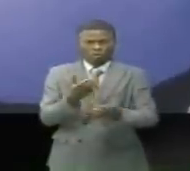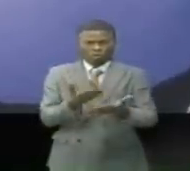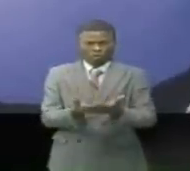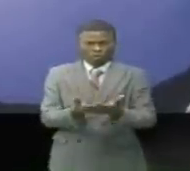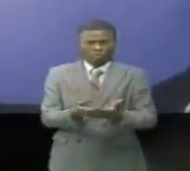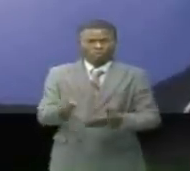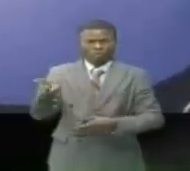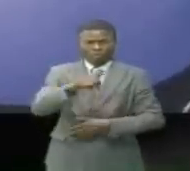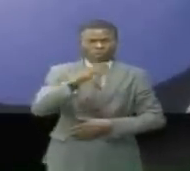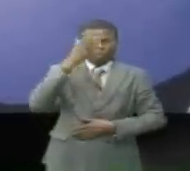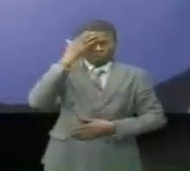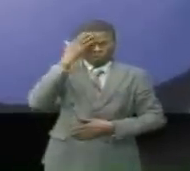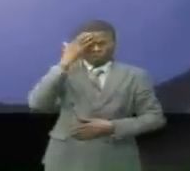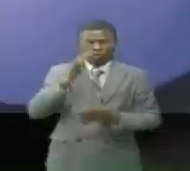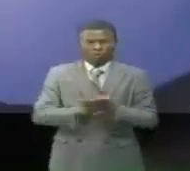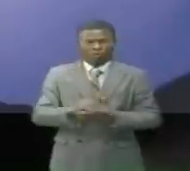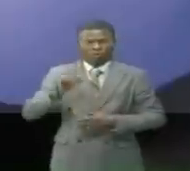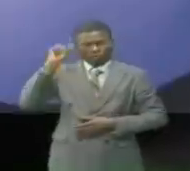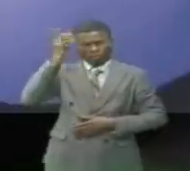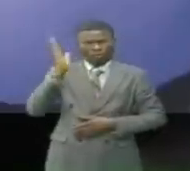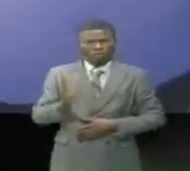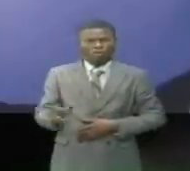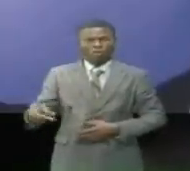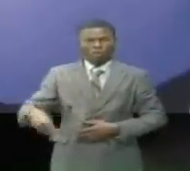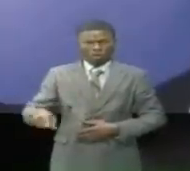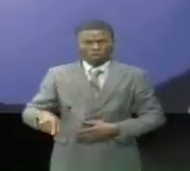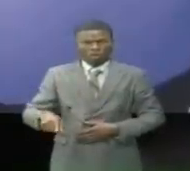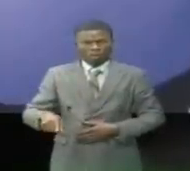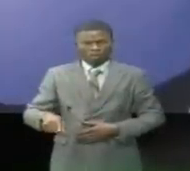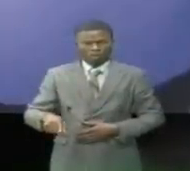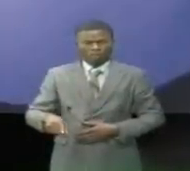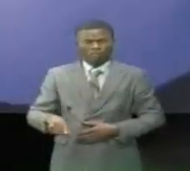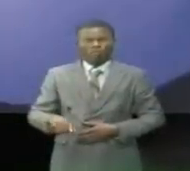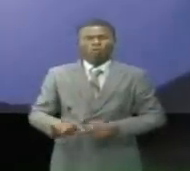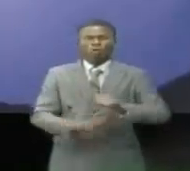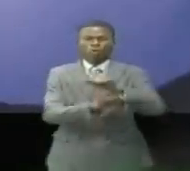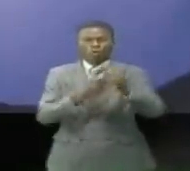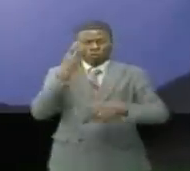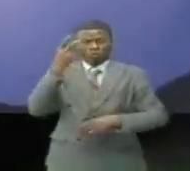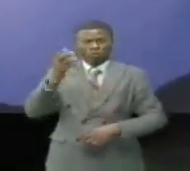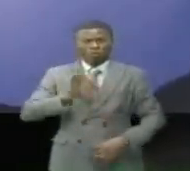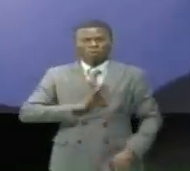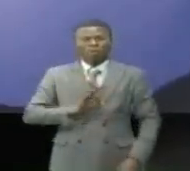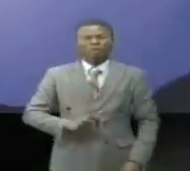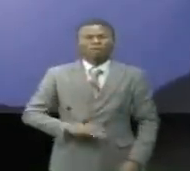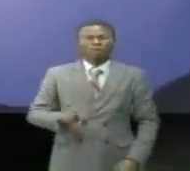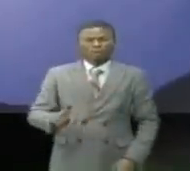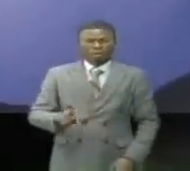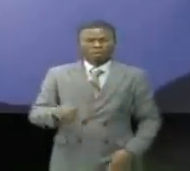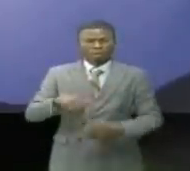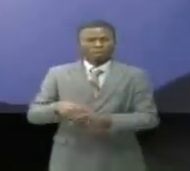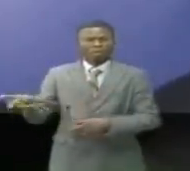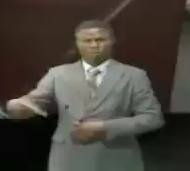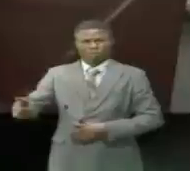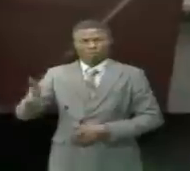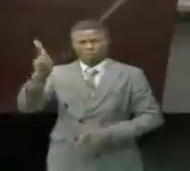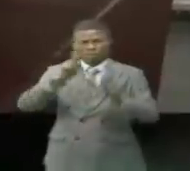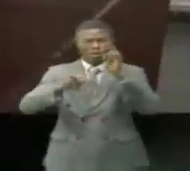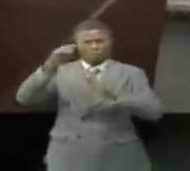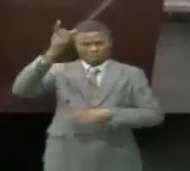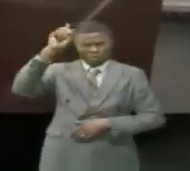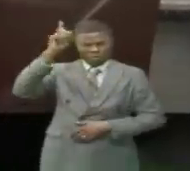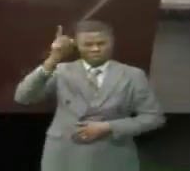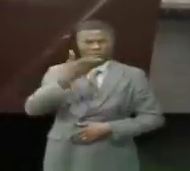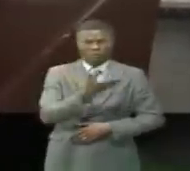Comme vous le savez, le gouverneur des provinces qui matérialise la vision du président de la République en province, le peuple d'abord. De son